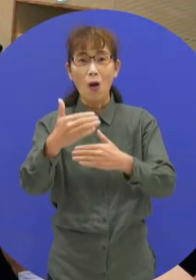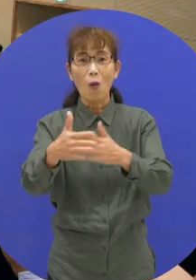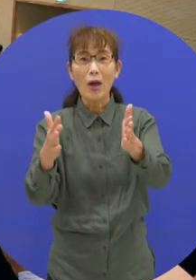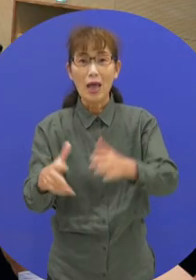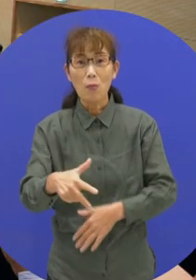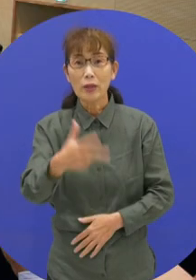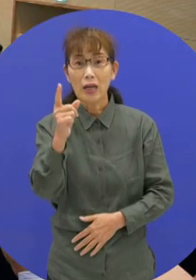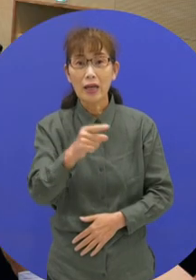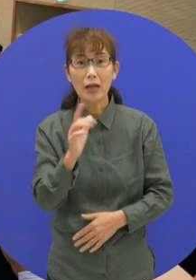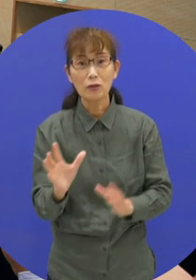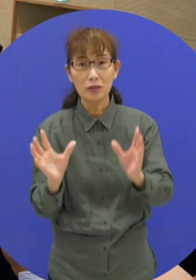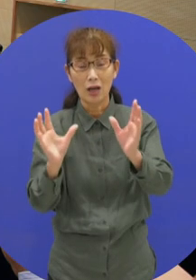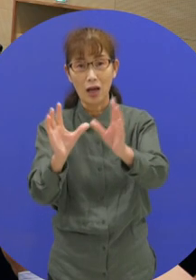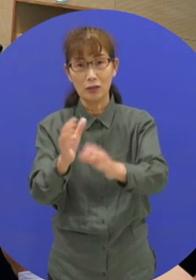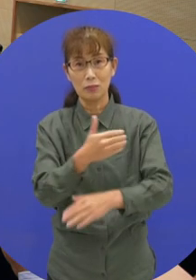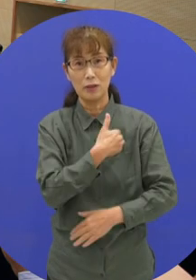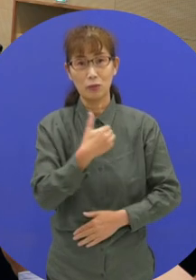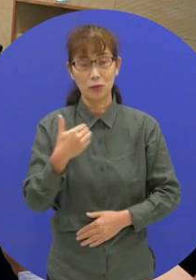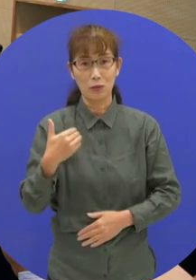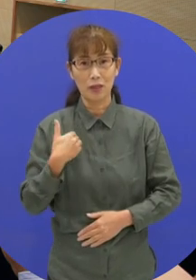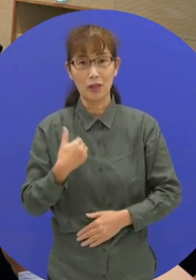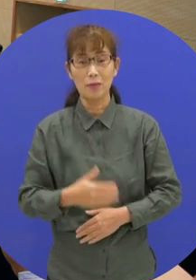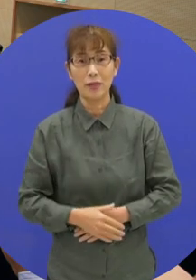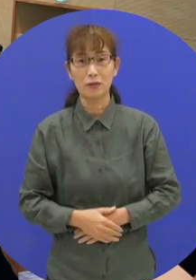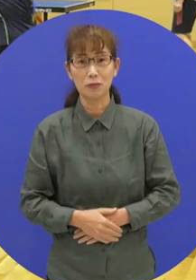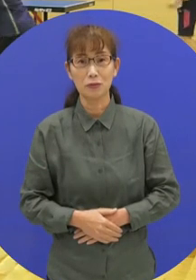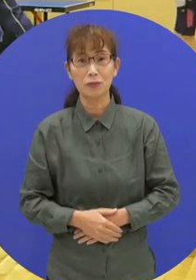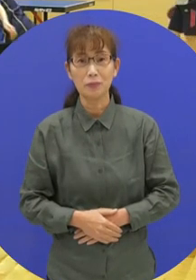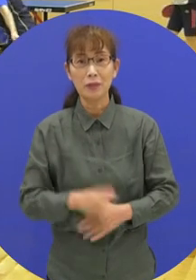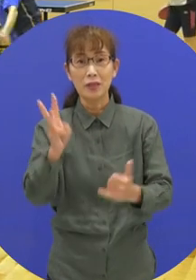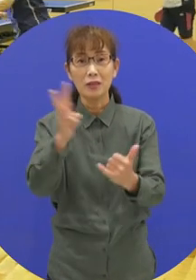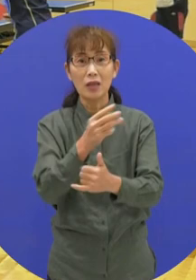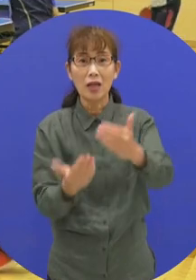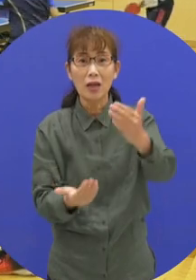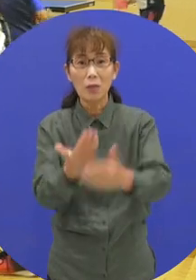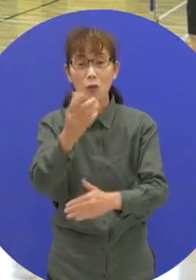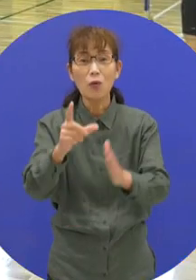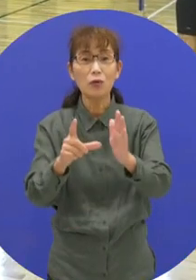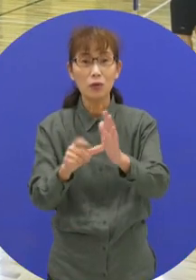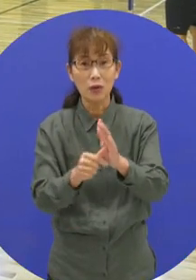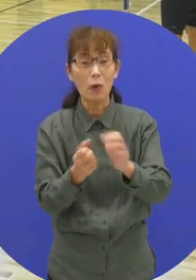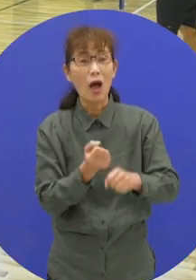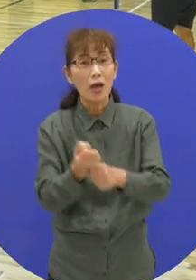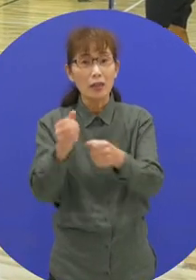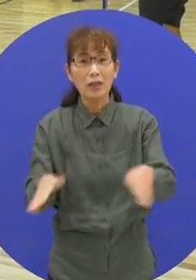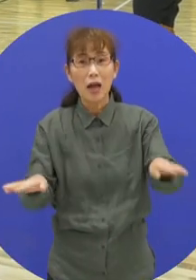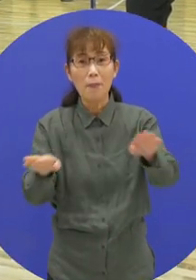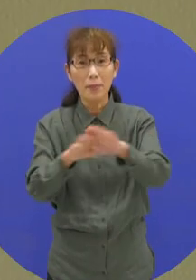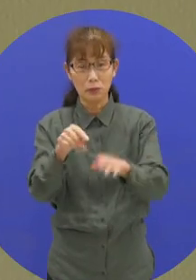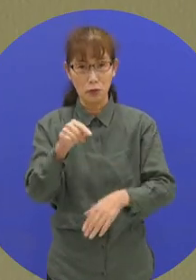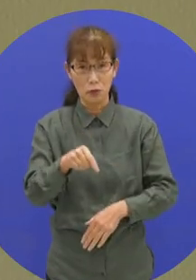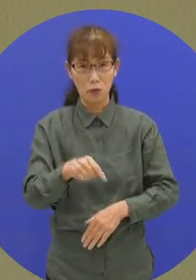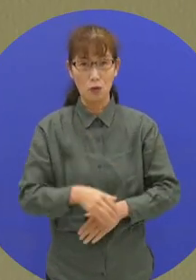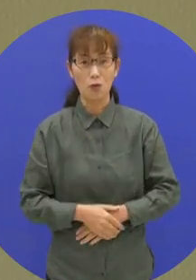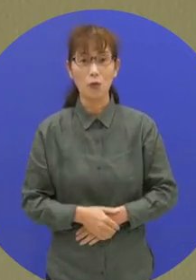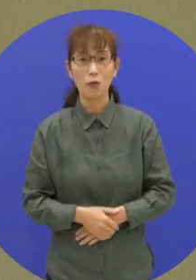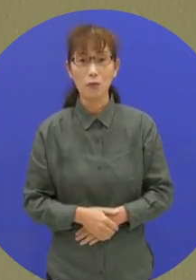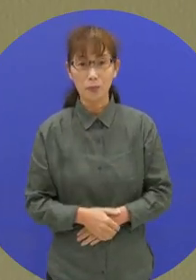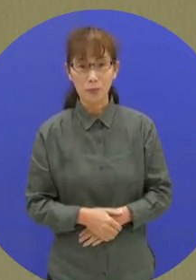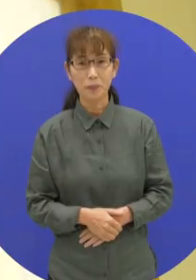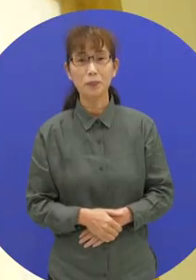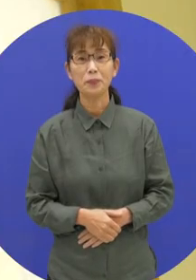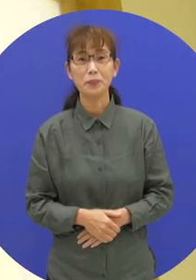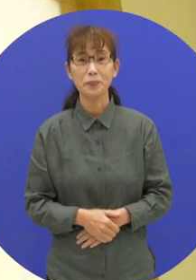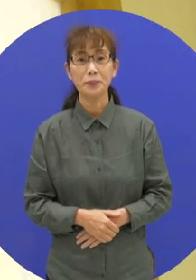また700人を収容できる多目的ホールなどもあり災害時には避難所としての役割も担っています